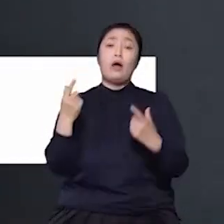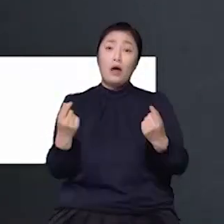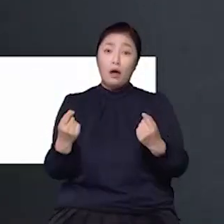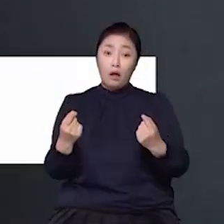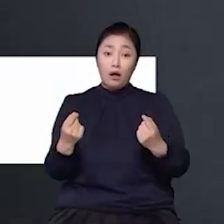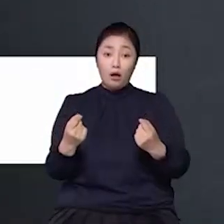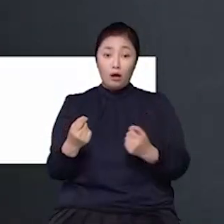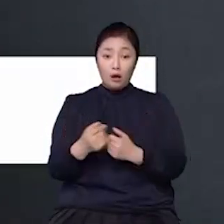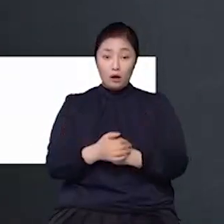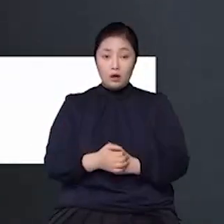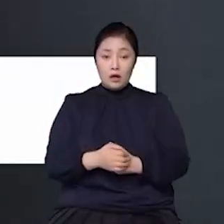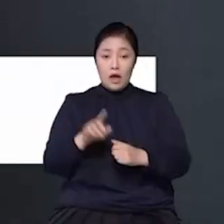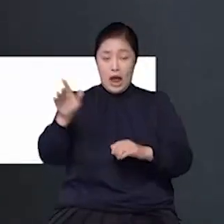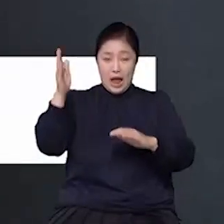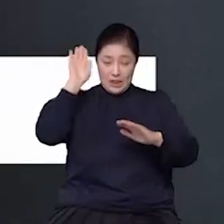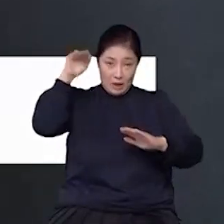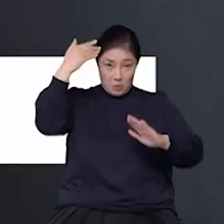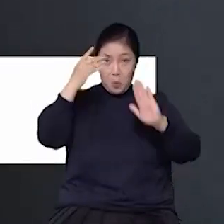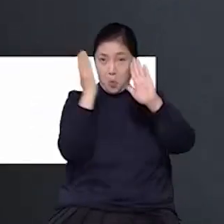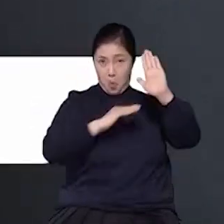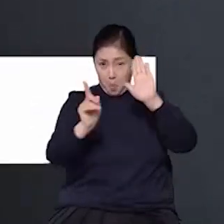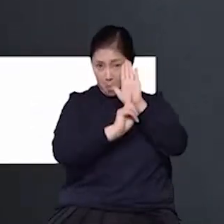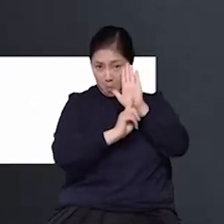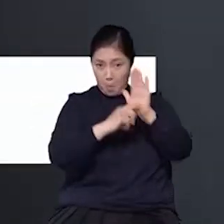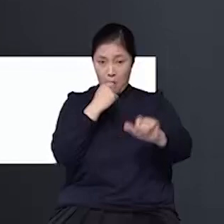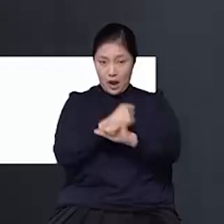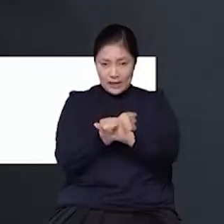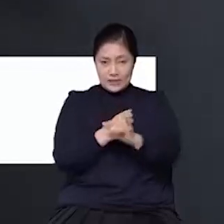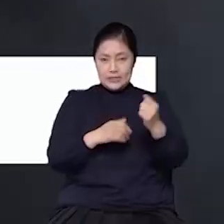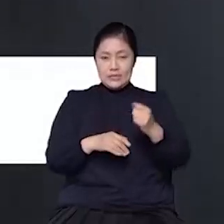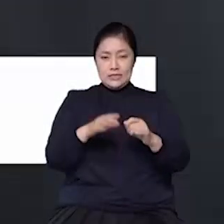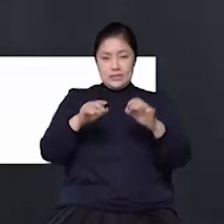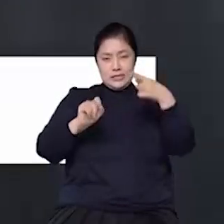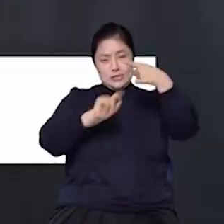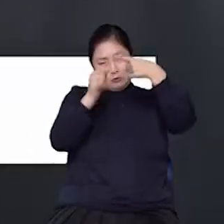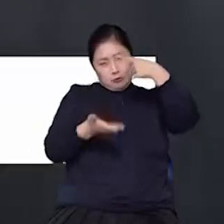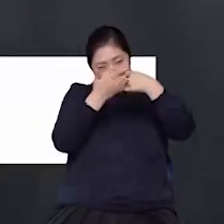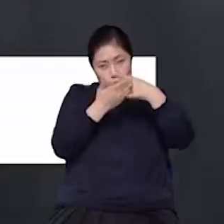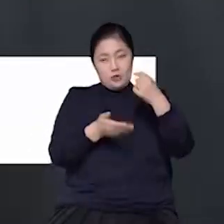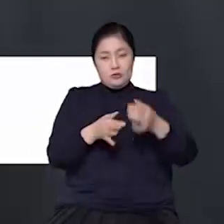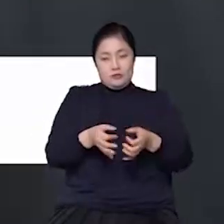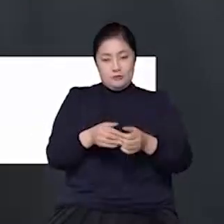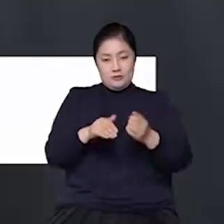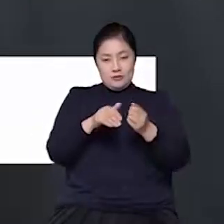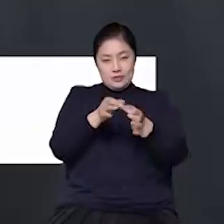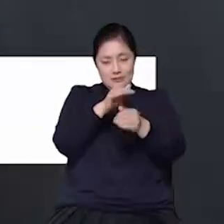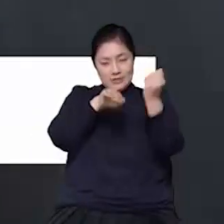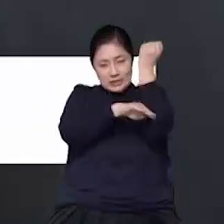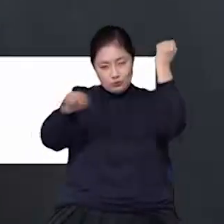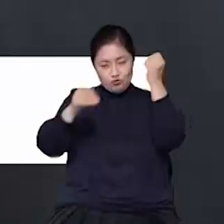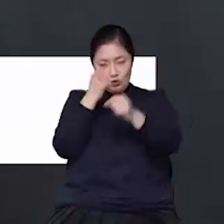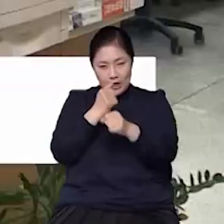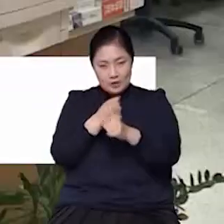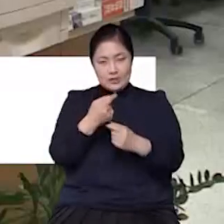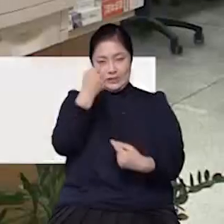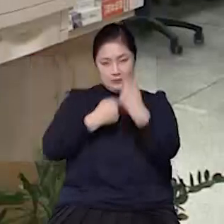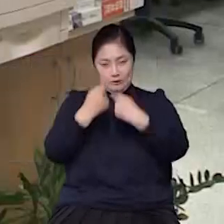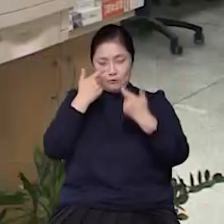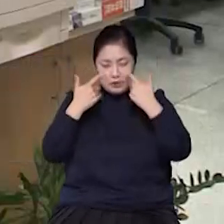않았습니까? 아예 공무해갖고 연초에 기준 좀 딱 주고 신청을 받아가지고 확정을 해서 추진하는